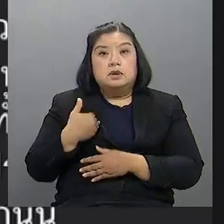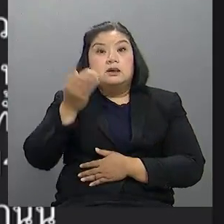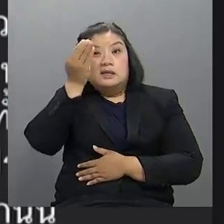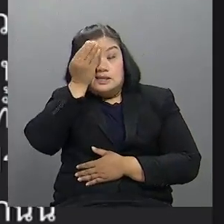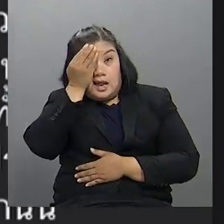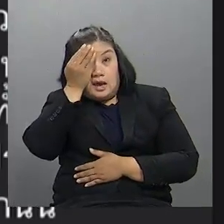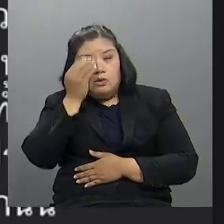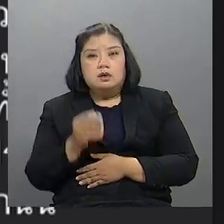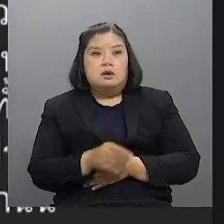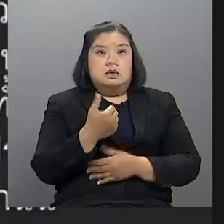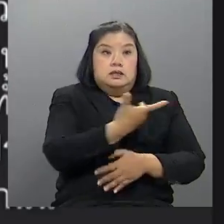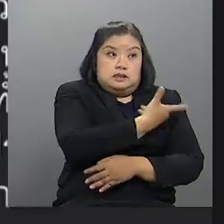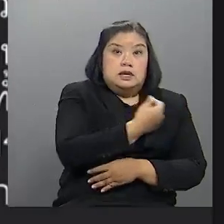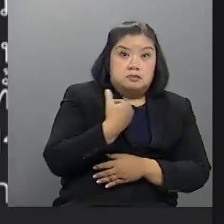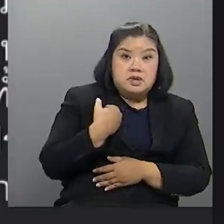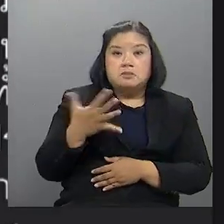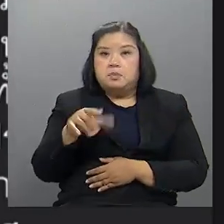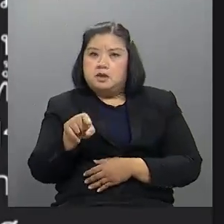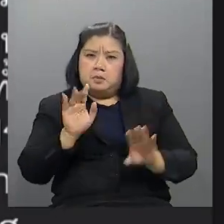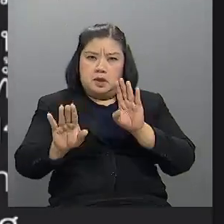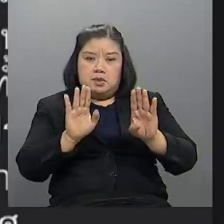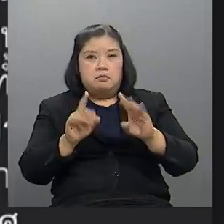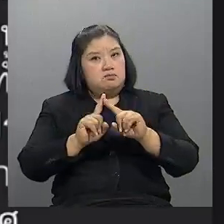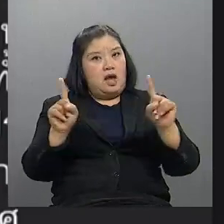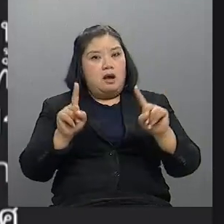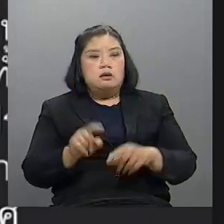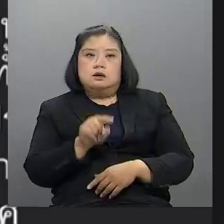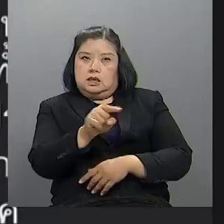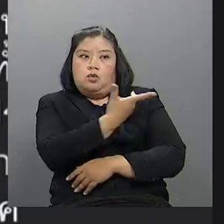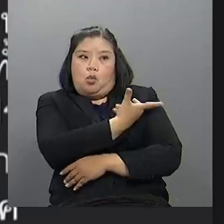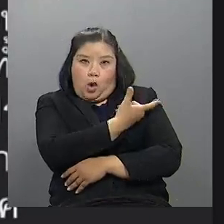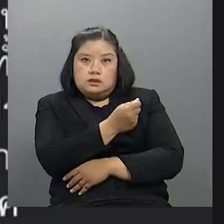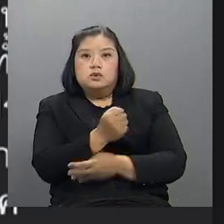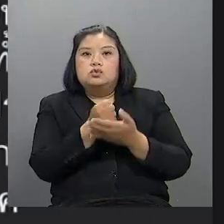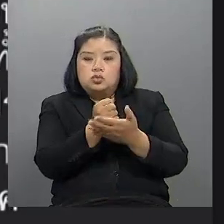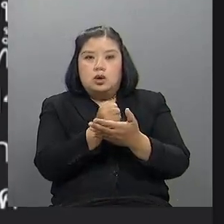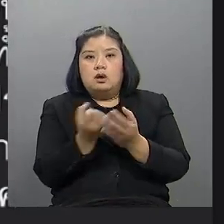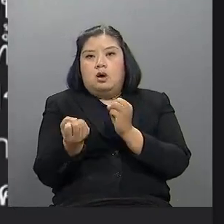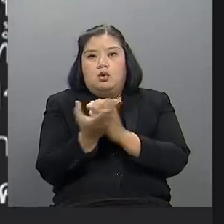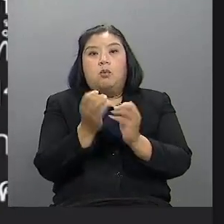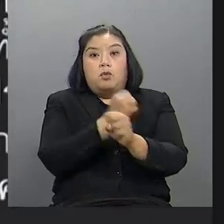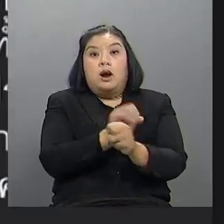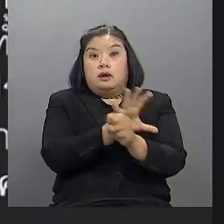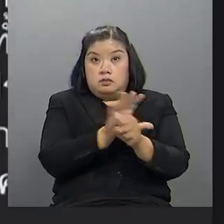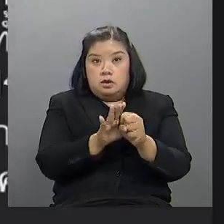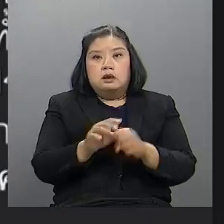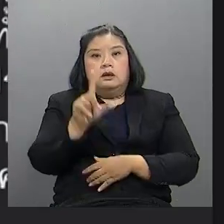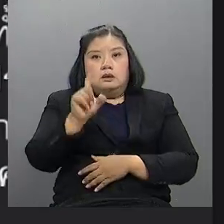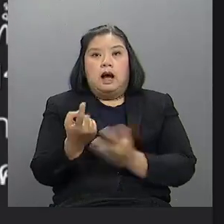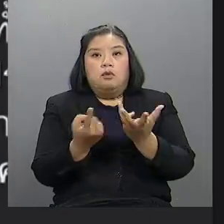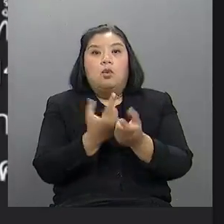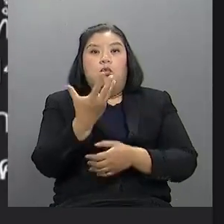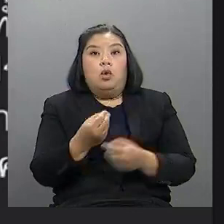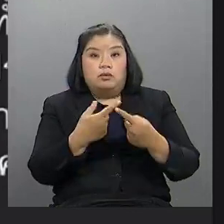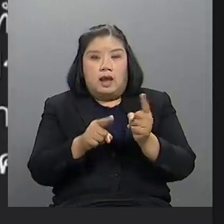มีอัตราการเป็นโรคที่ต่างกันแสดงให้เห็นนะคะวัคซีนไม่ใช่เพียงแค่ลดความรุนแรงของโรคหรืออัตราการตายแต่ยังลดการแพร่ระบาด